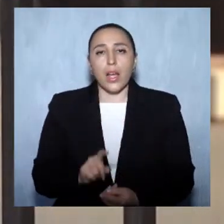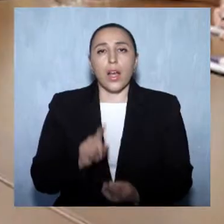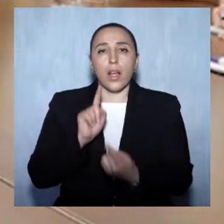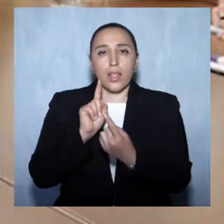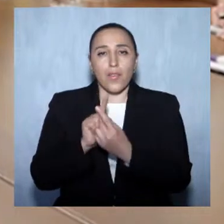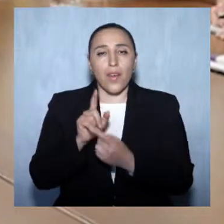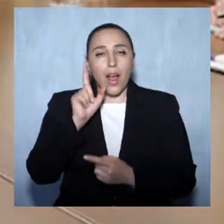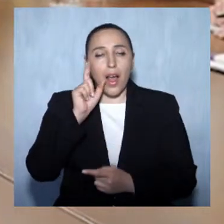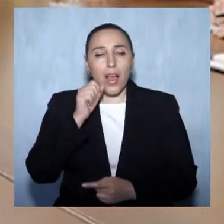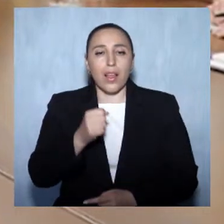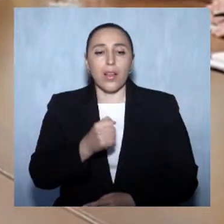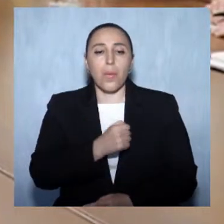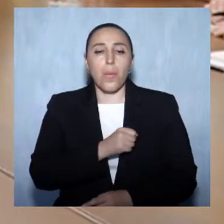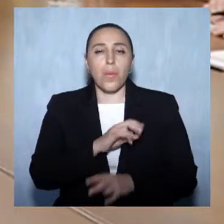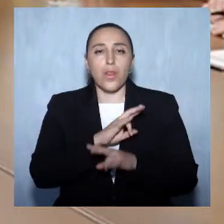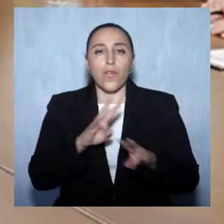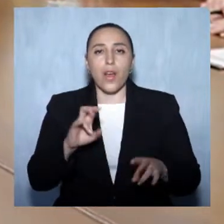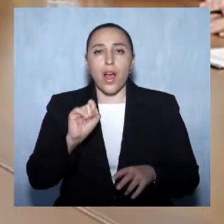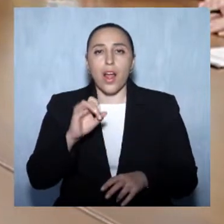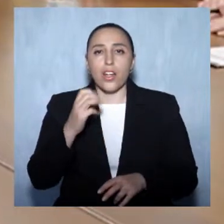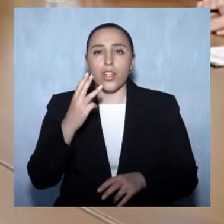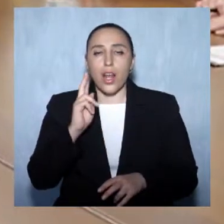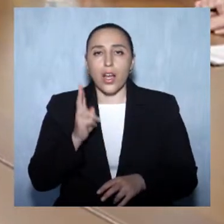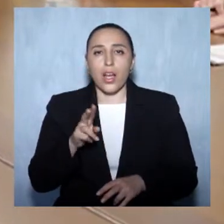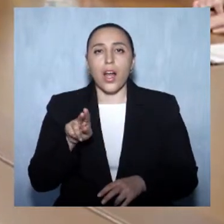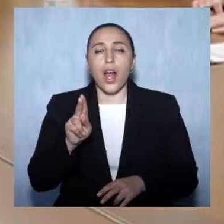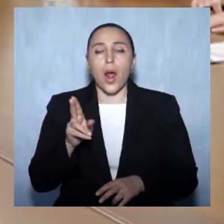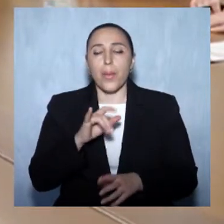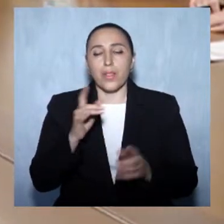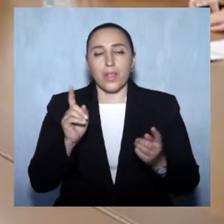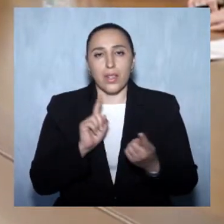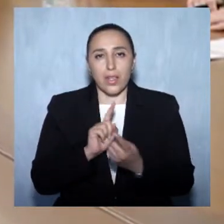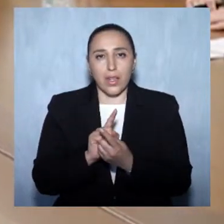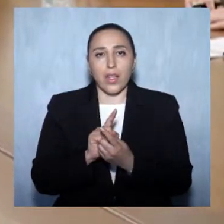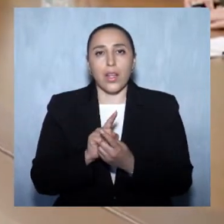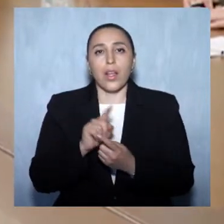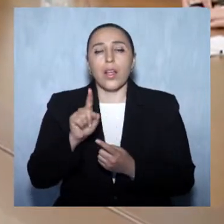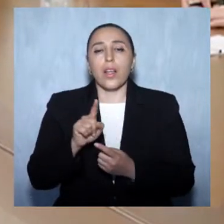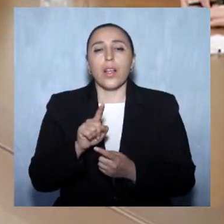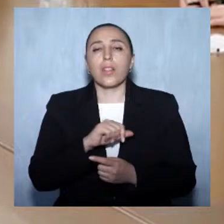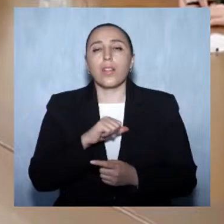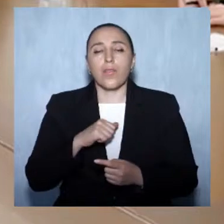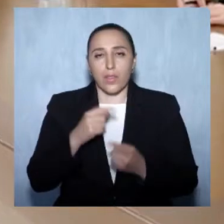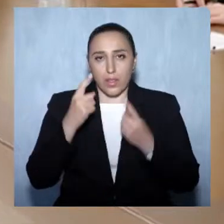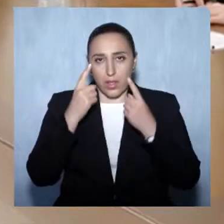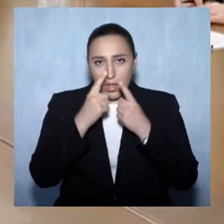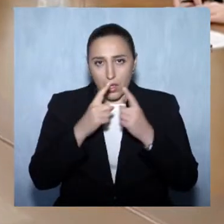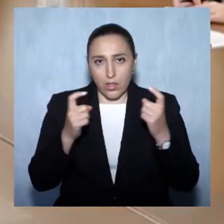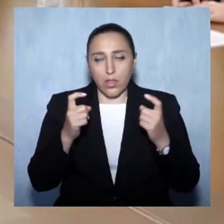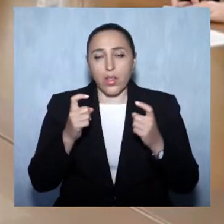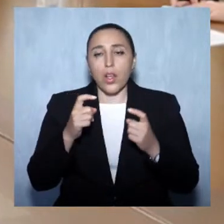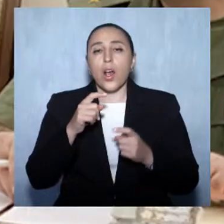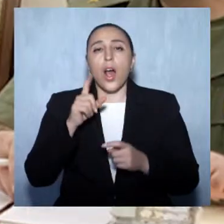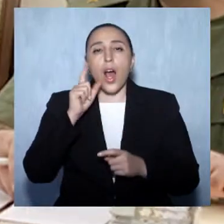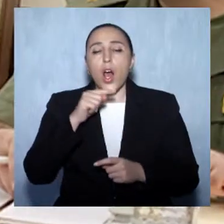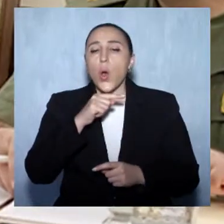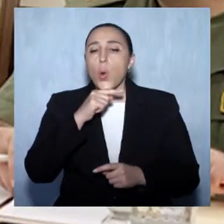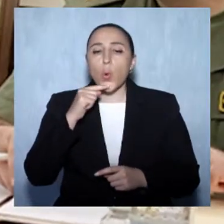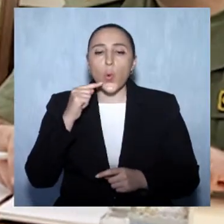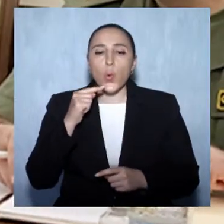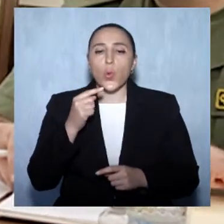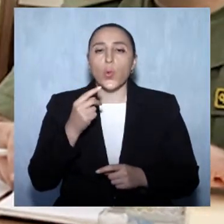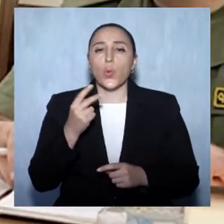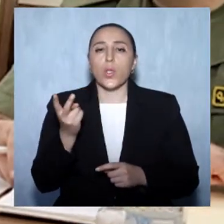Հայաստանի պաշտպանության նախարար Արշակ Կարապետյանը։ Հայաստանի ռազմական գերատեսչության փոխանցմամբ նրանք Հայաստանում են հայ-ռուսական